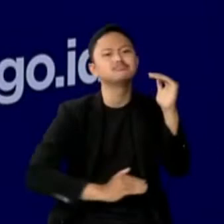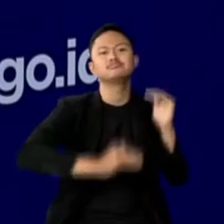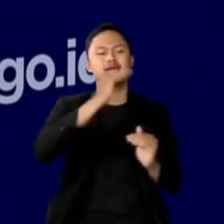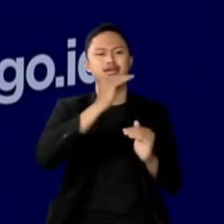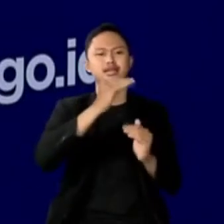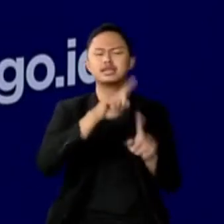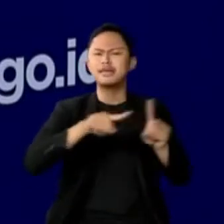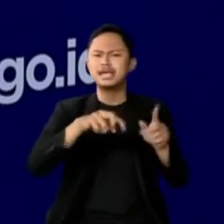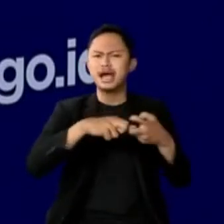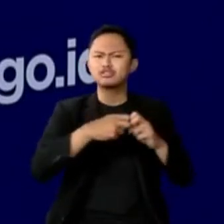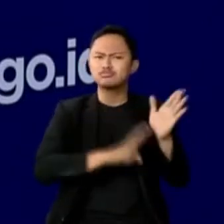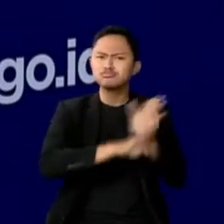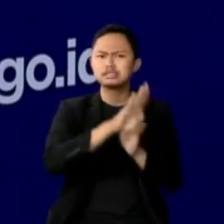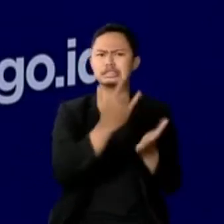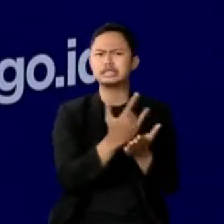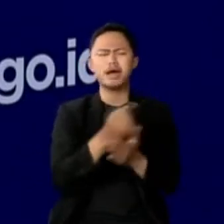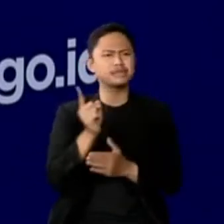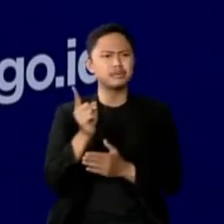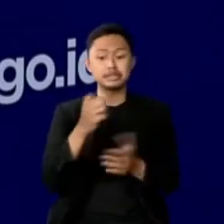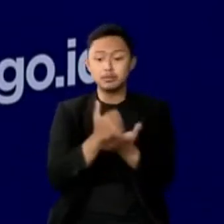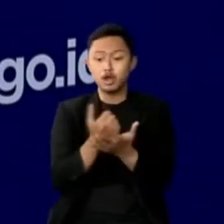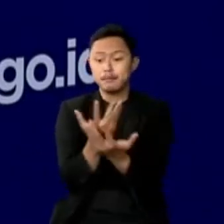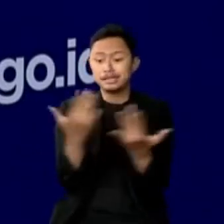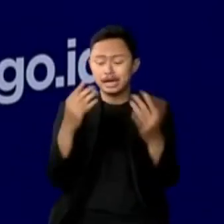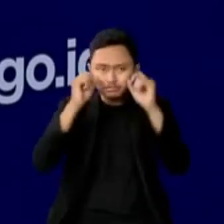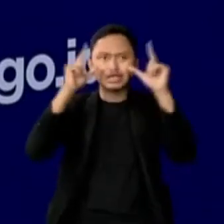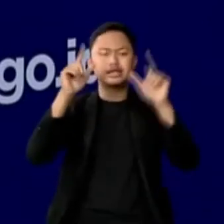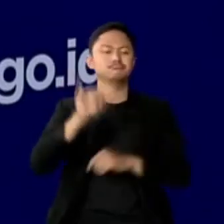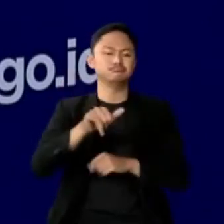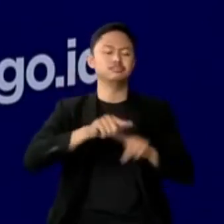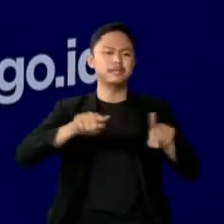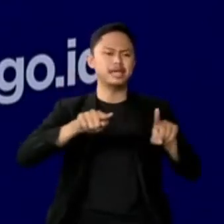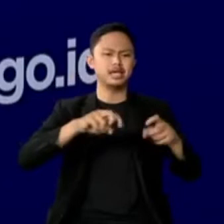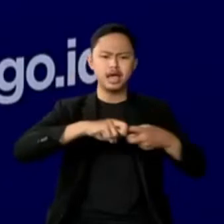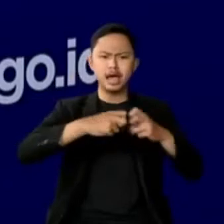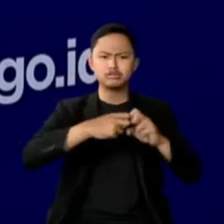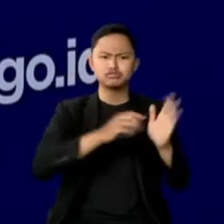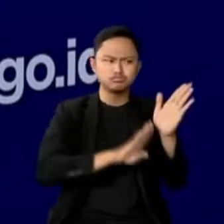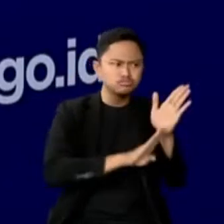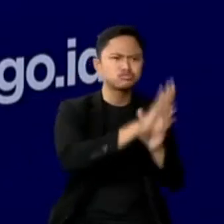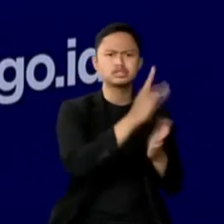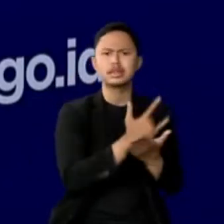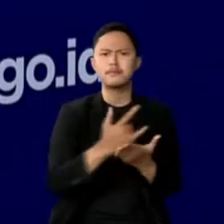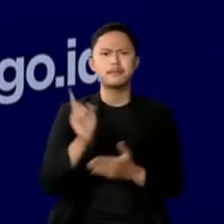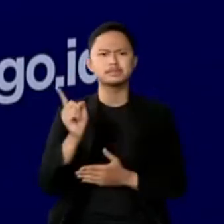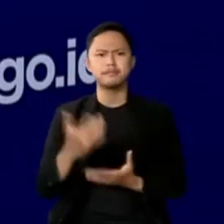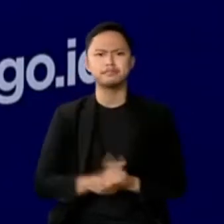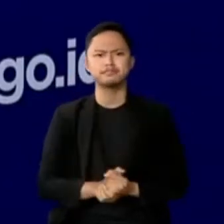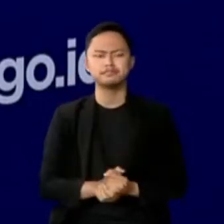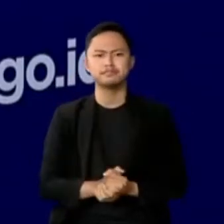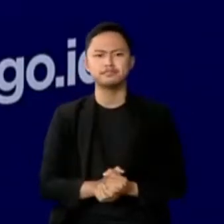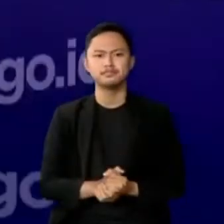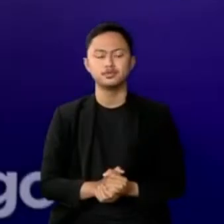tinggi apa yang terjadi sebenarnya profil kan disaat masyarakat sudah mulai sadar akan protokol kesehatan tapi kok kasusnya masih terus meningkat ya pada